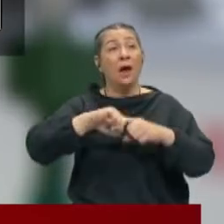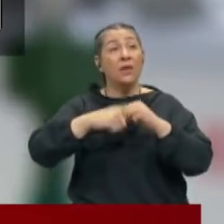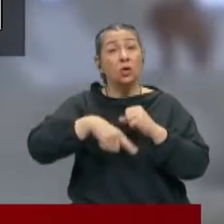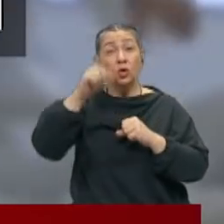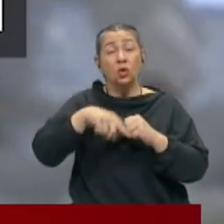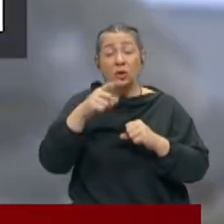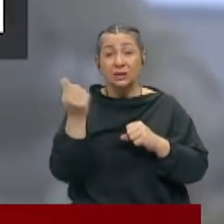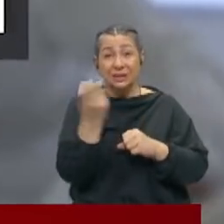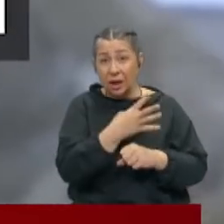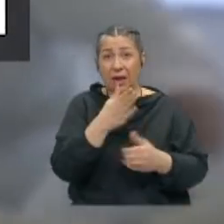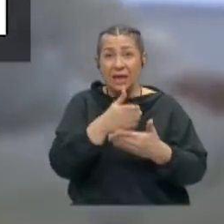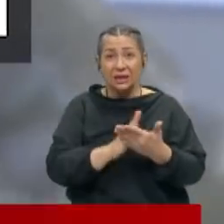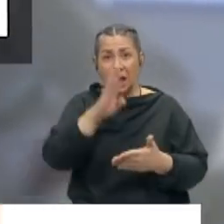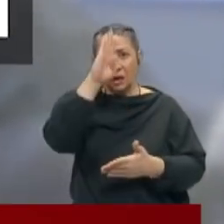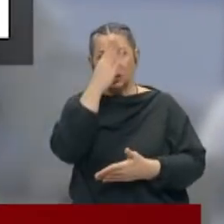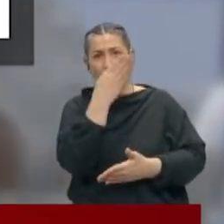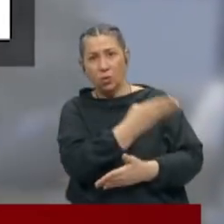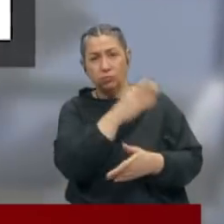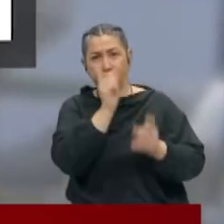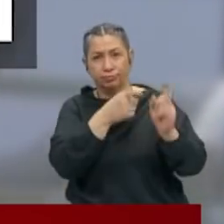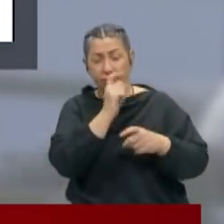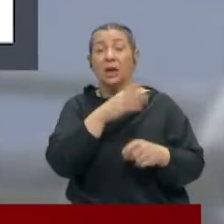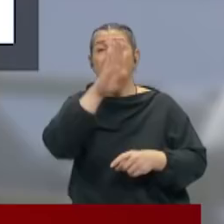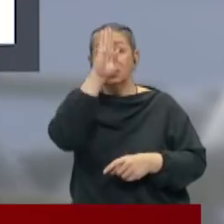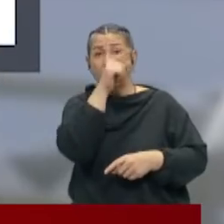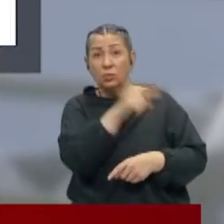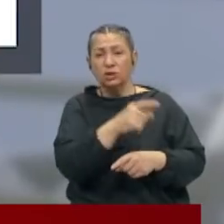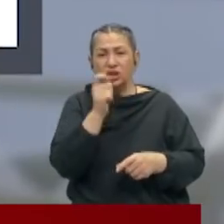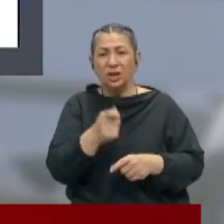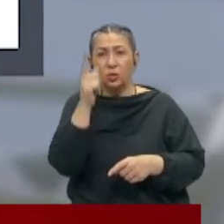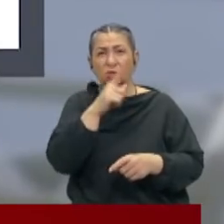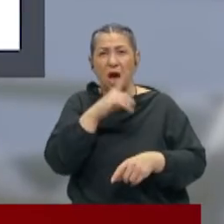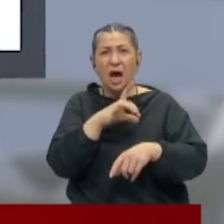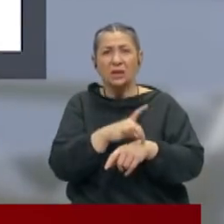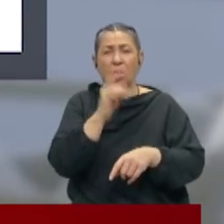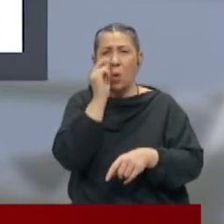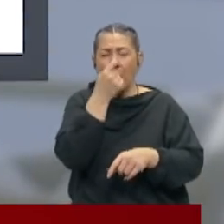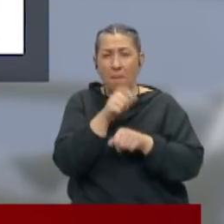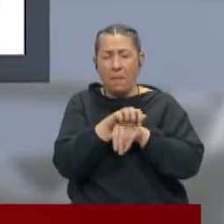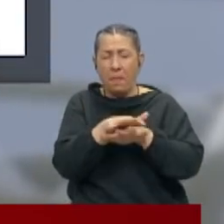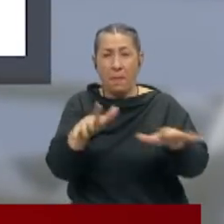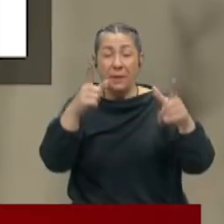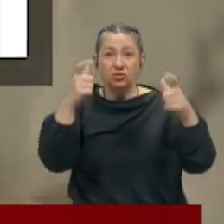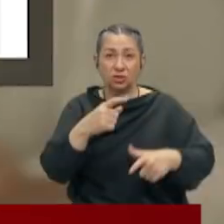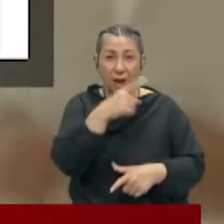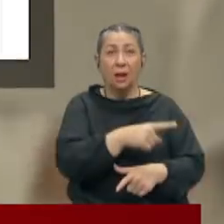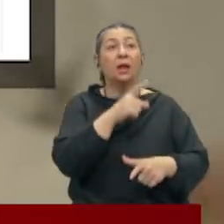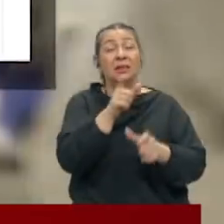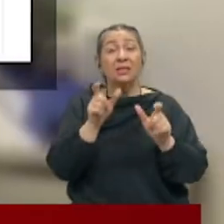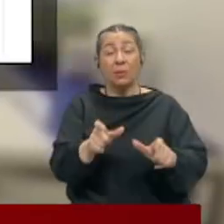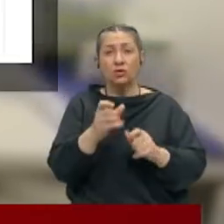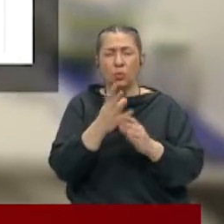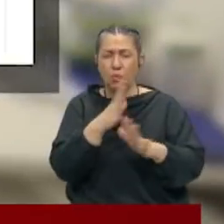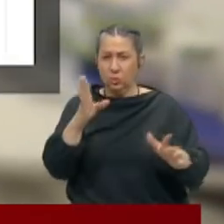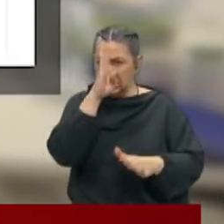günlük vaka sayısının yaklaşık yarısı İstanbul'da tespit ediliyor. İstanbul şartları sebebiyle hastalığın kolay yayılabildiği bir şehir. Tedbirlerin büyük